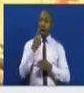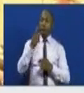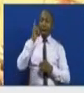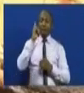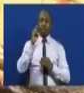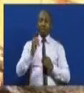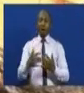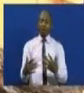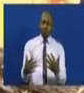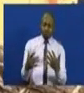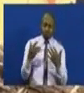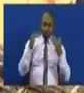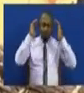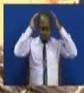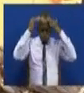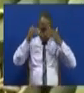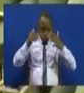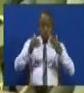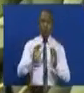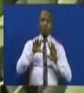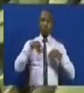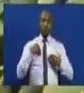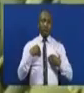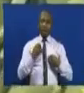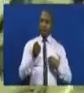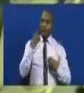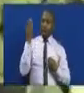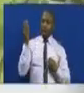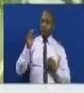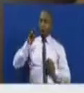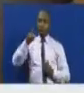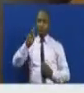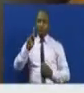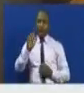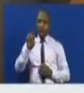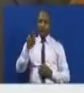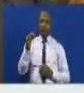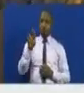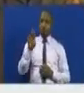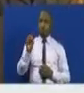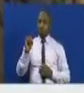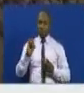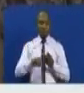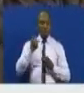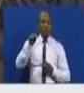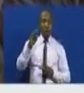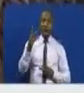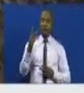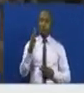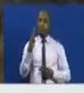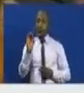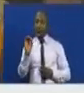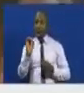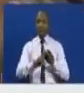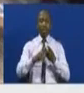vizuri. Na katika madawa ya kama mkalatusi, kuna mwalubaini, kuna kivumbasi, kwa kweli